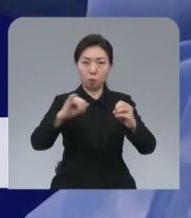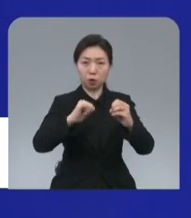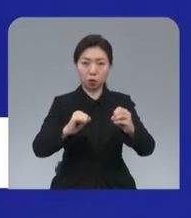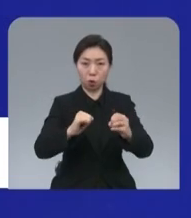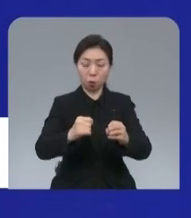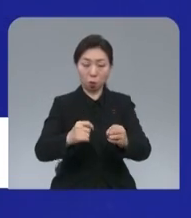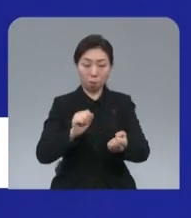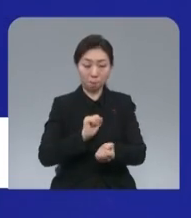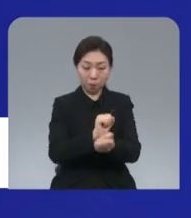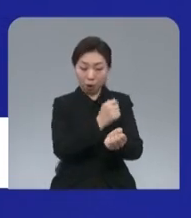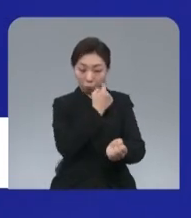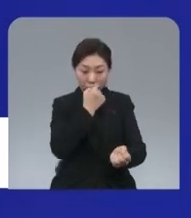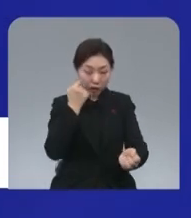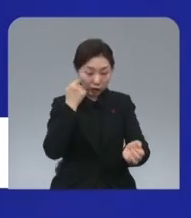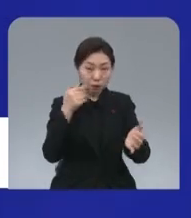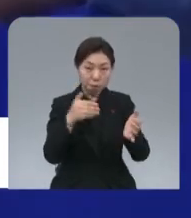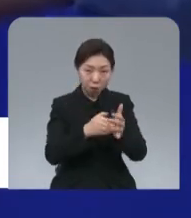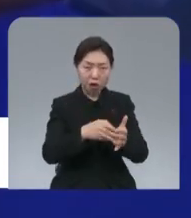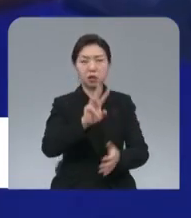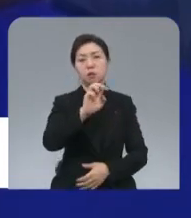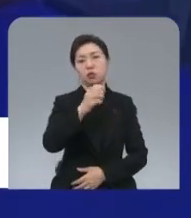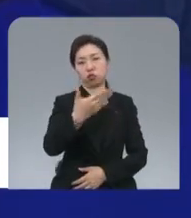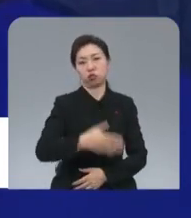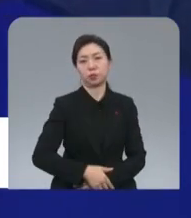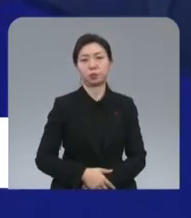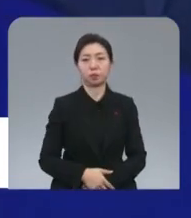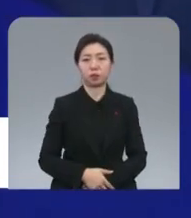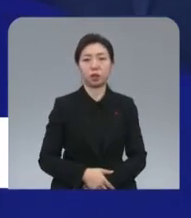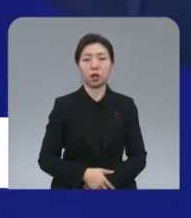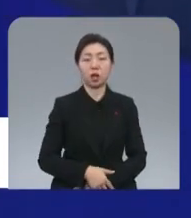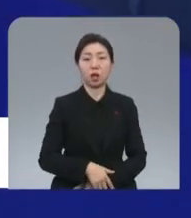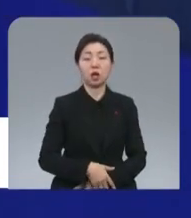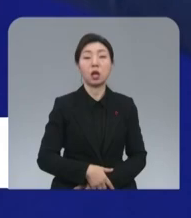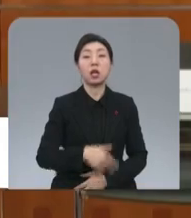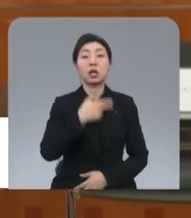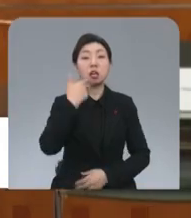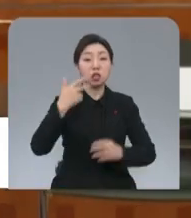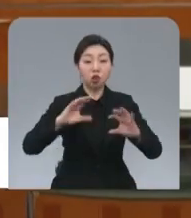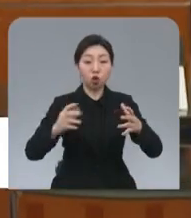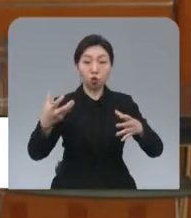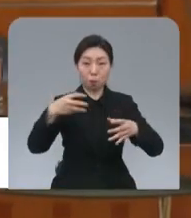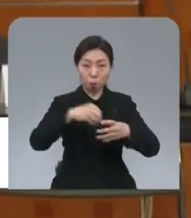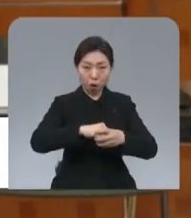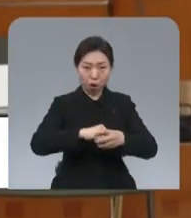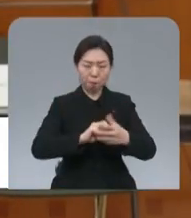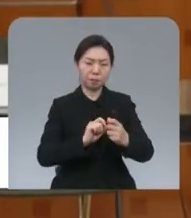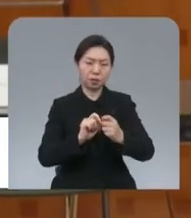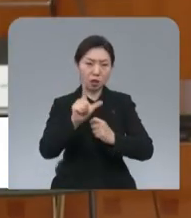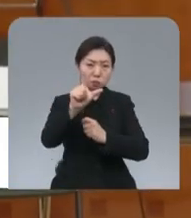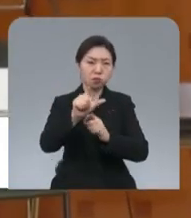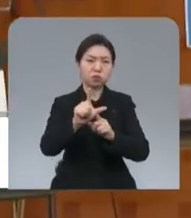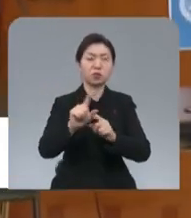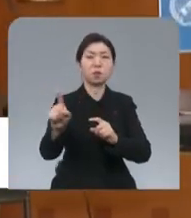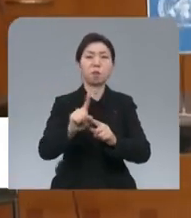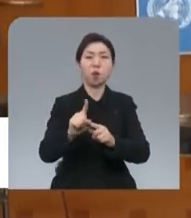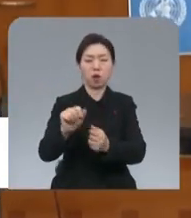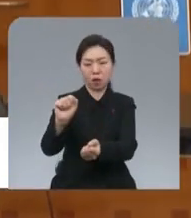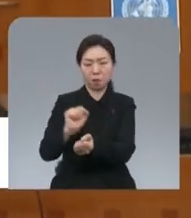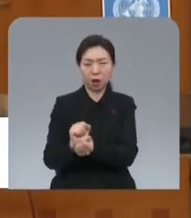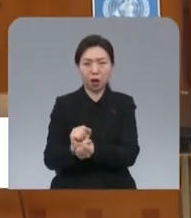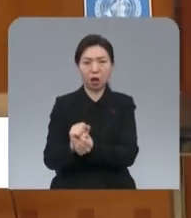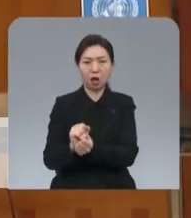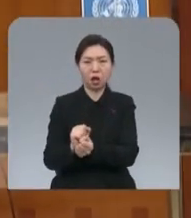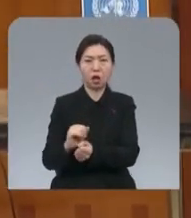덴마크와 포르투갈, 영국 등 여러 나라에선 오미크론이 이미 우세종이 됐다고 세계보건기구 WHO